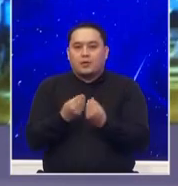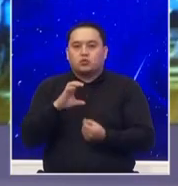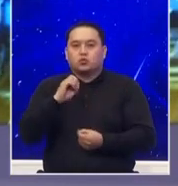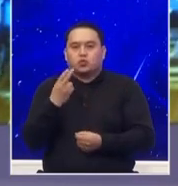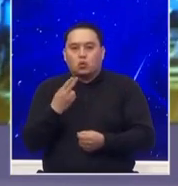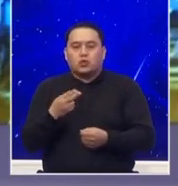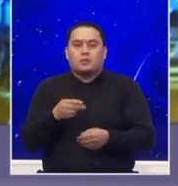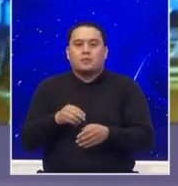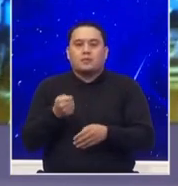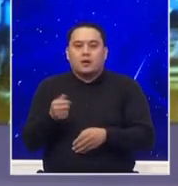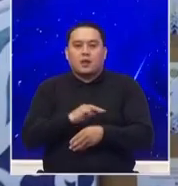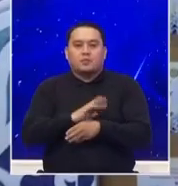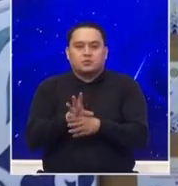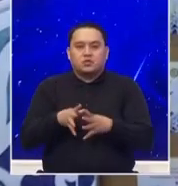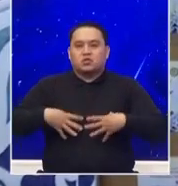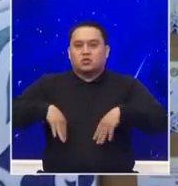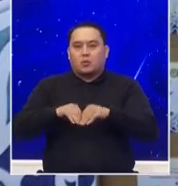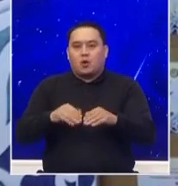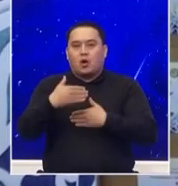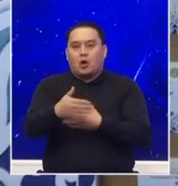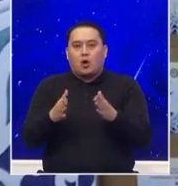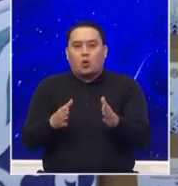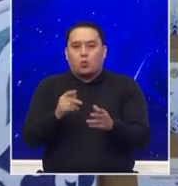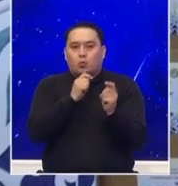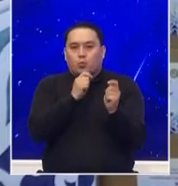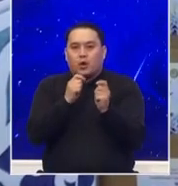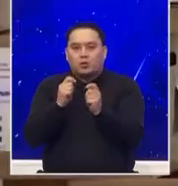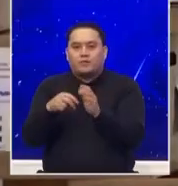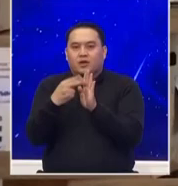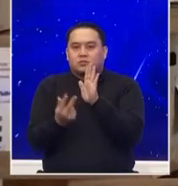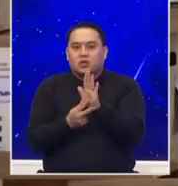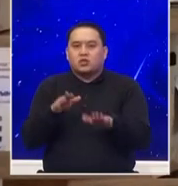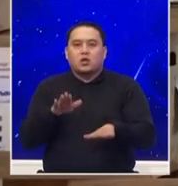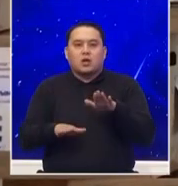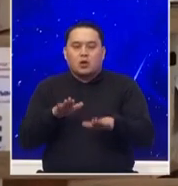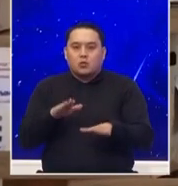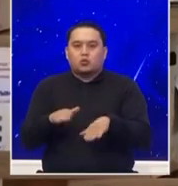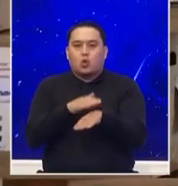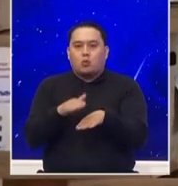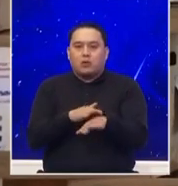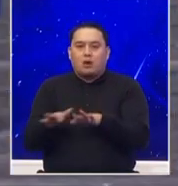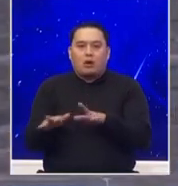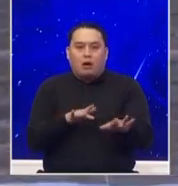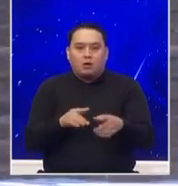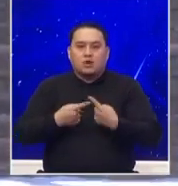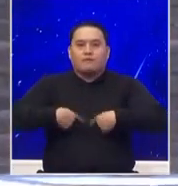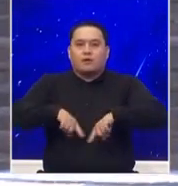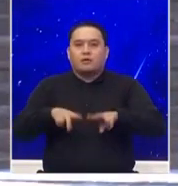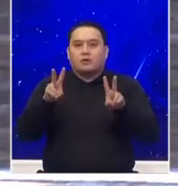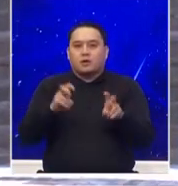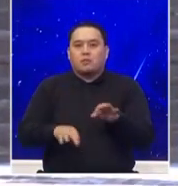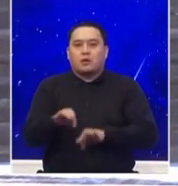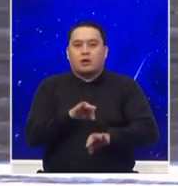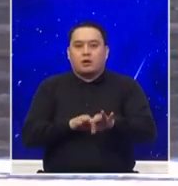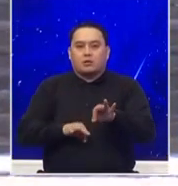Социально уязвимым слоям населения преподнесли коробки с продуктами весом 18 килограммов. Благотворительная акция организована в рамках